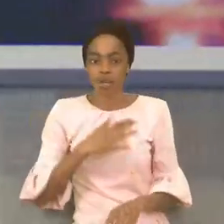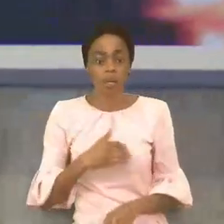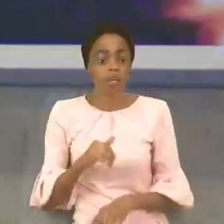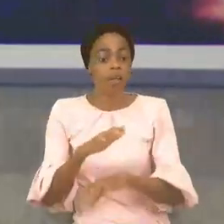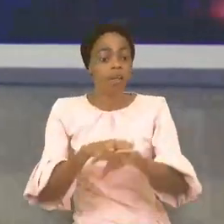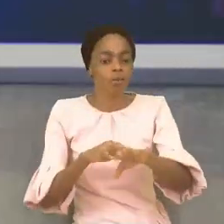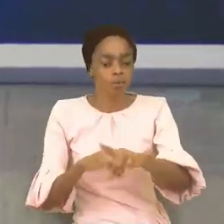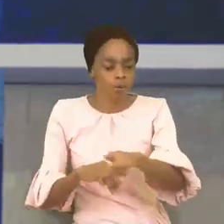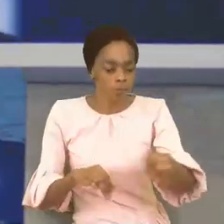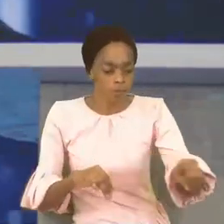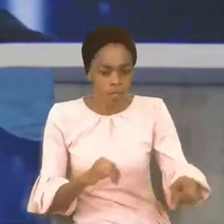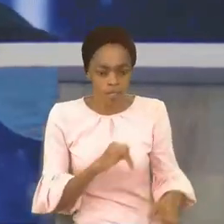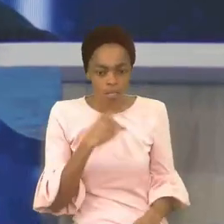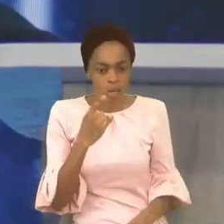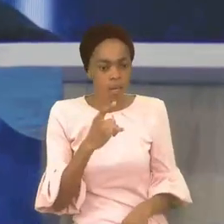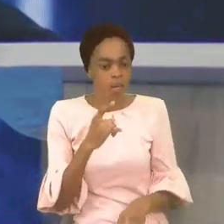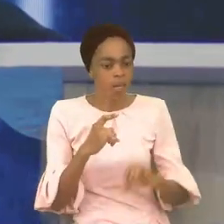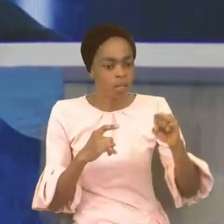appelés. Il dit,